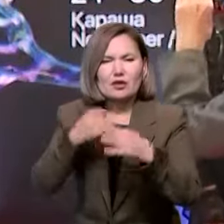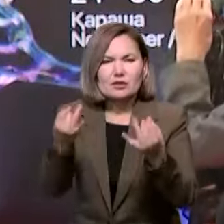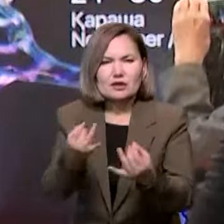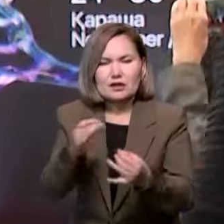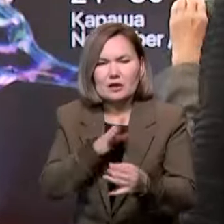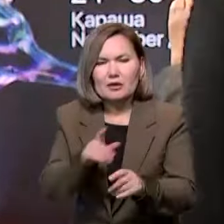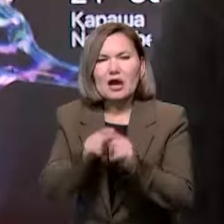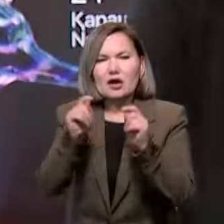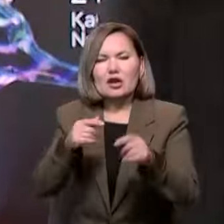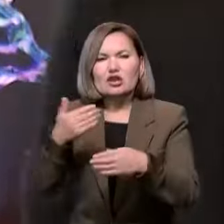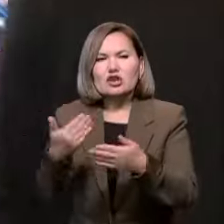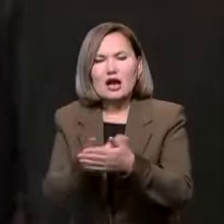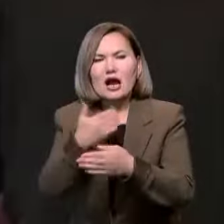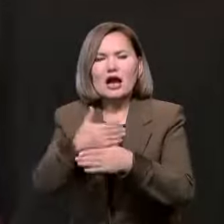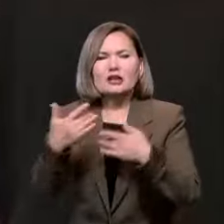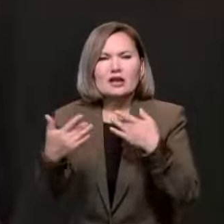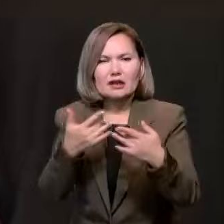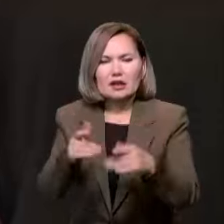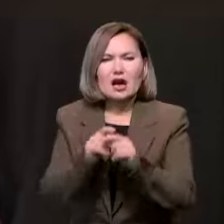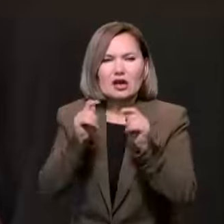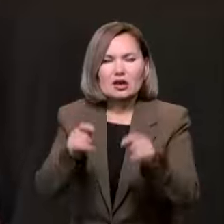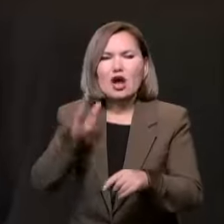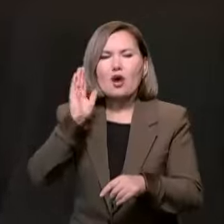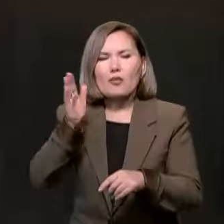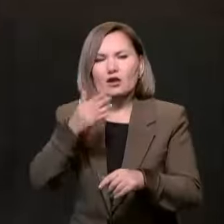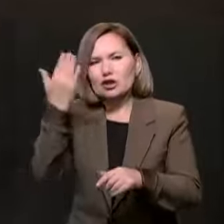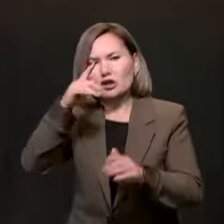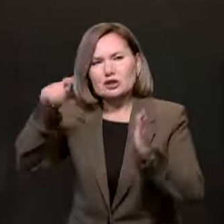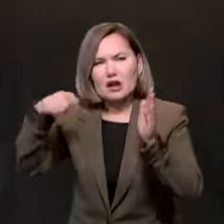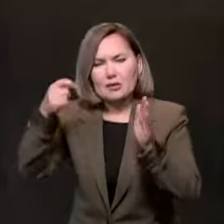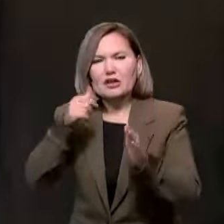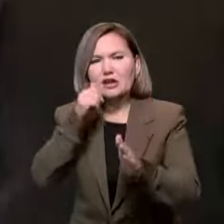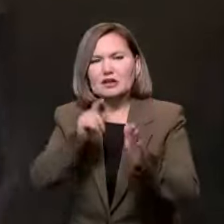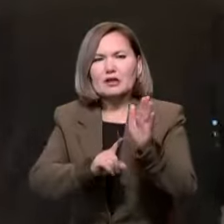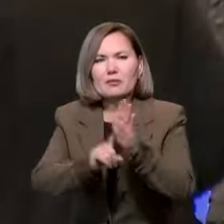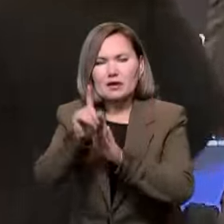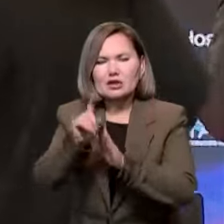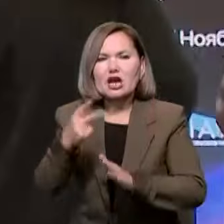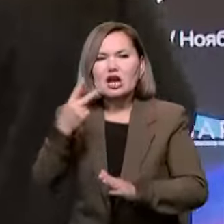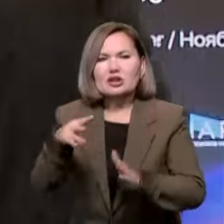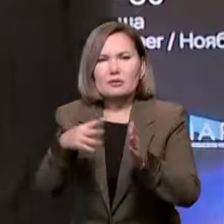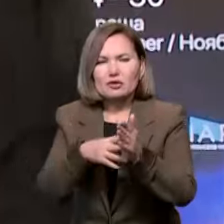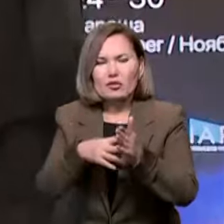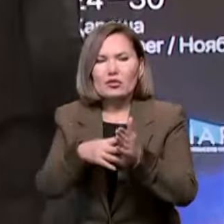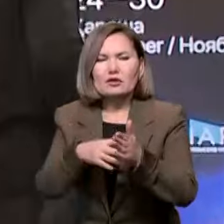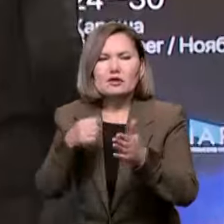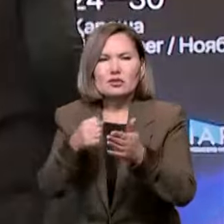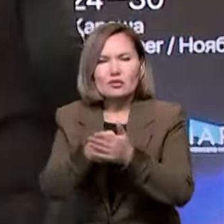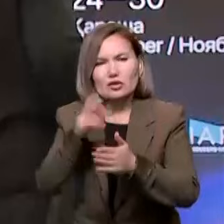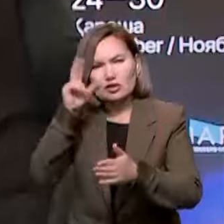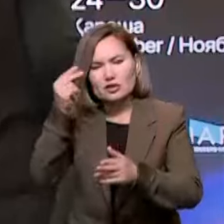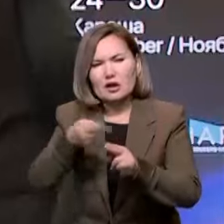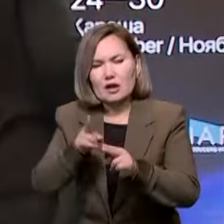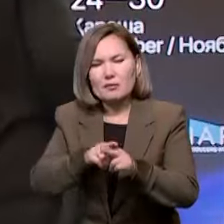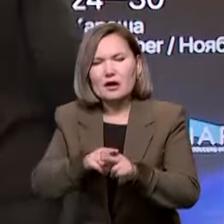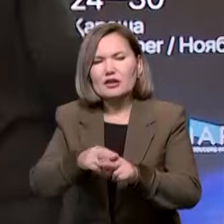ашылу мына жаңа театрымызда, ал болашақта түгел жаңа картиналар ертеңнен бастап 29-на шейін мына кинопарк кинотеатрында,